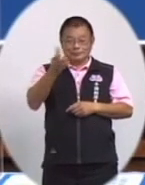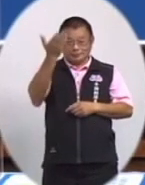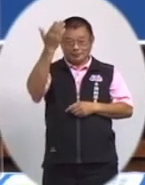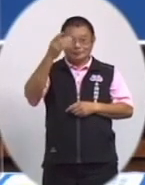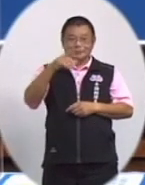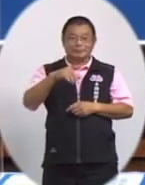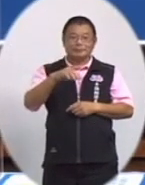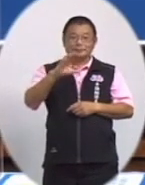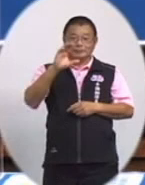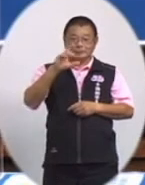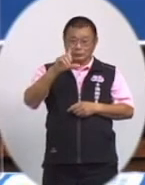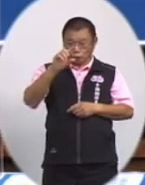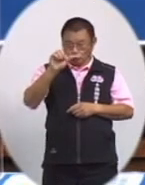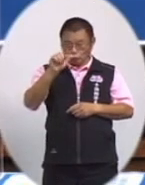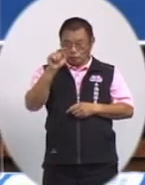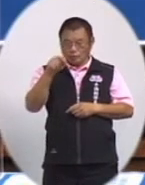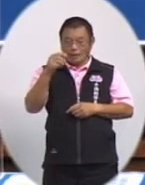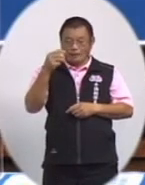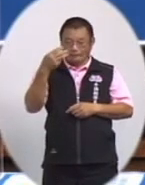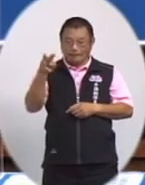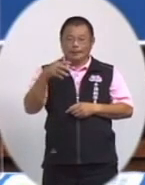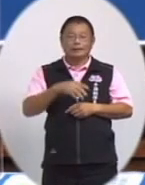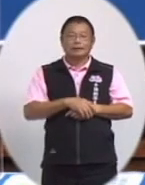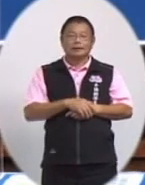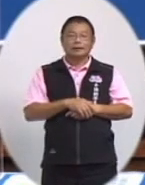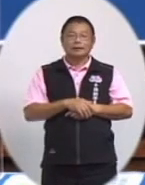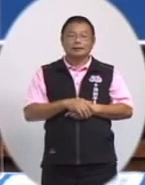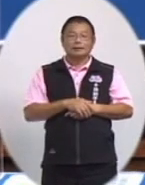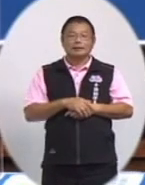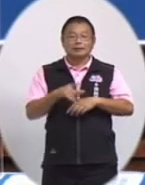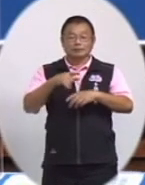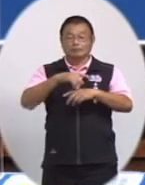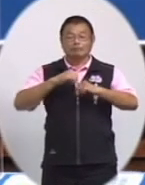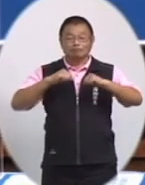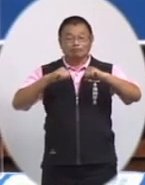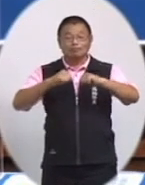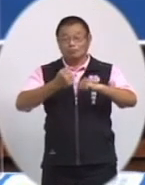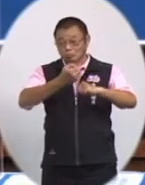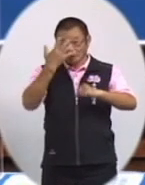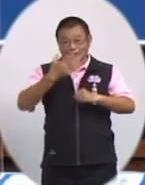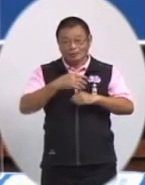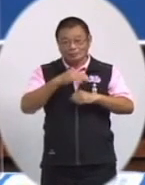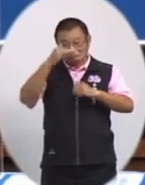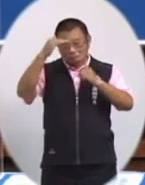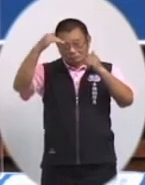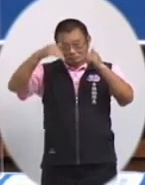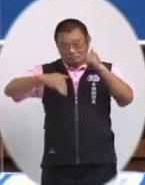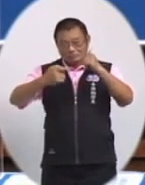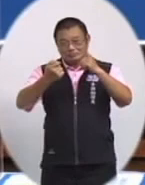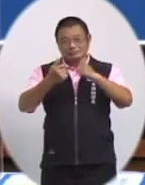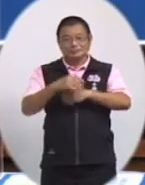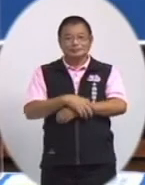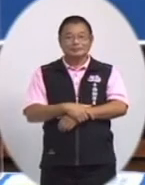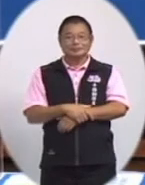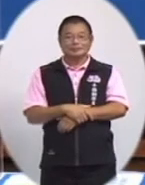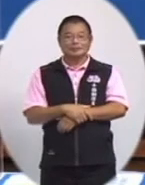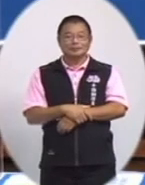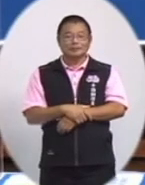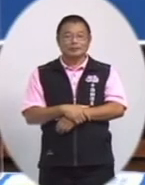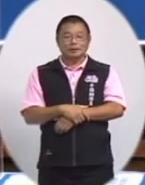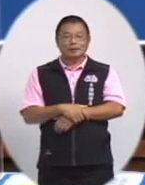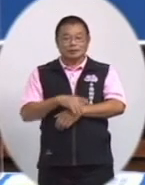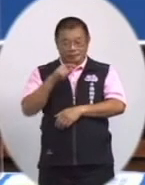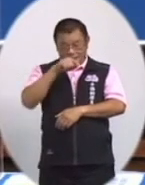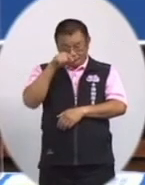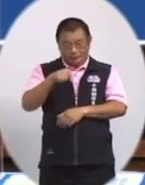上的也有到 15.3%， 反而是我们的青壮族的这个部分有稍微下降到 一点点哦。所